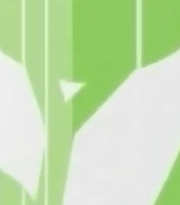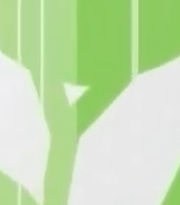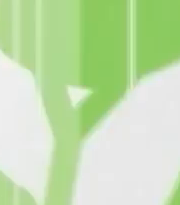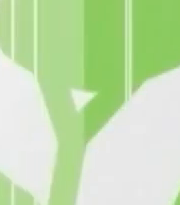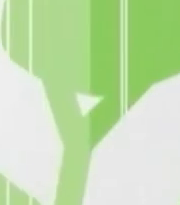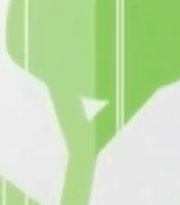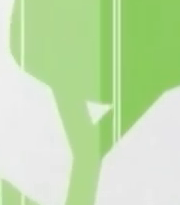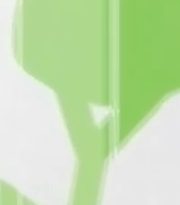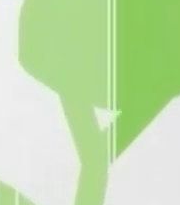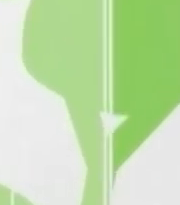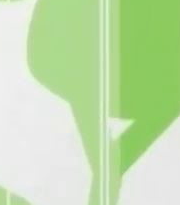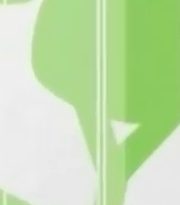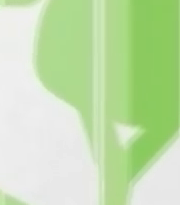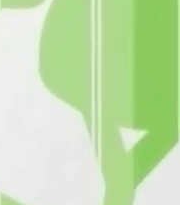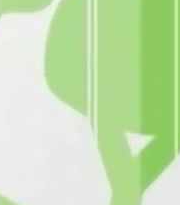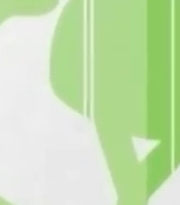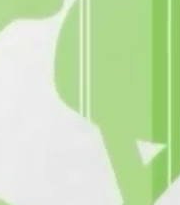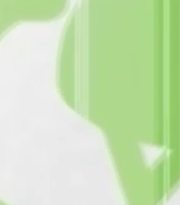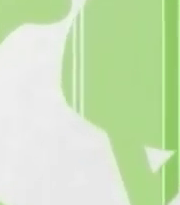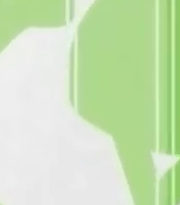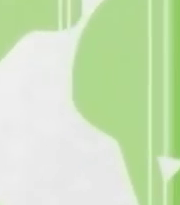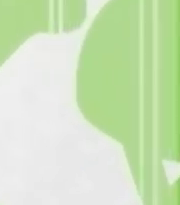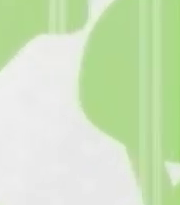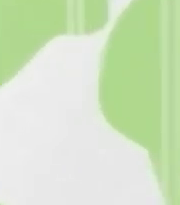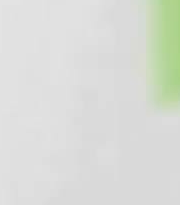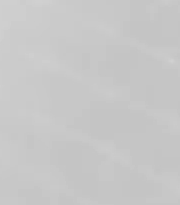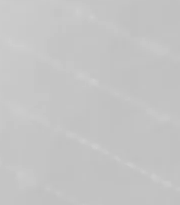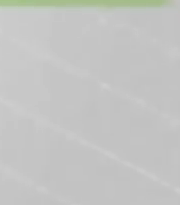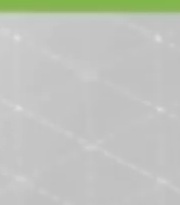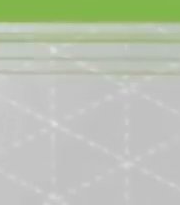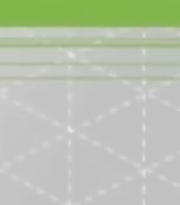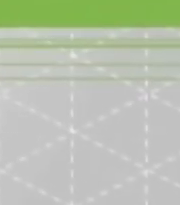სახიფათო ნივთიერებას, რაც საფრთხეს უქმნის ადამიანის ჯანმრთელობას და გარემოს.